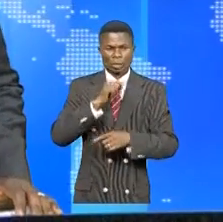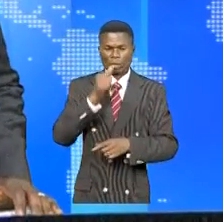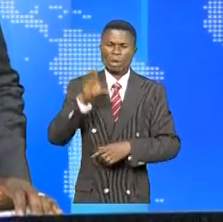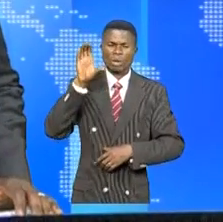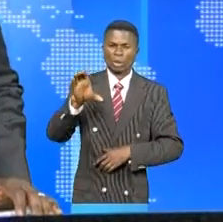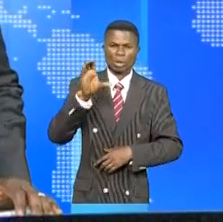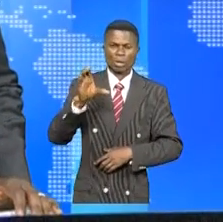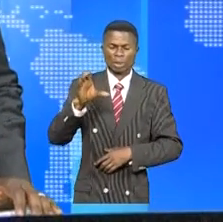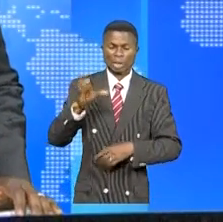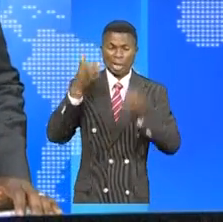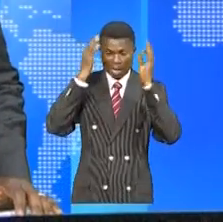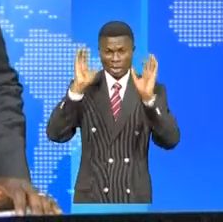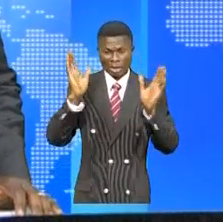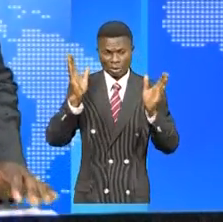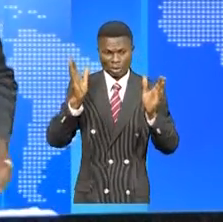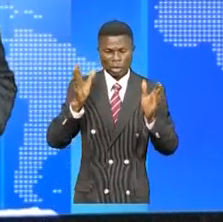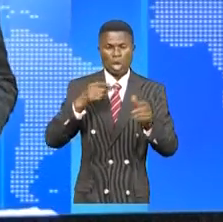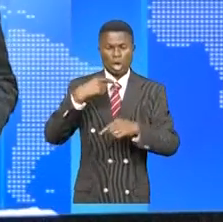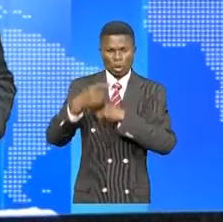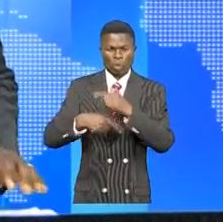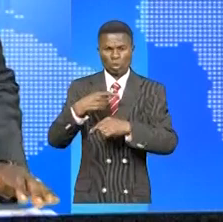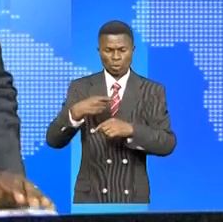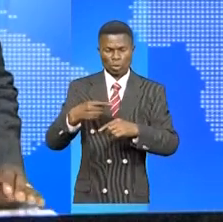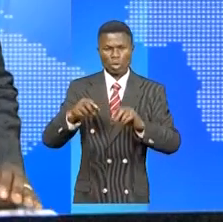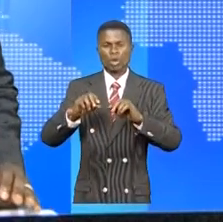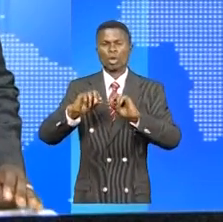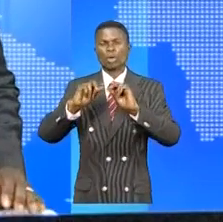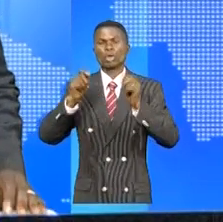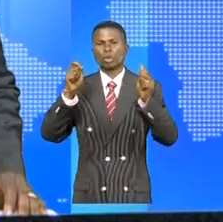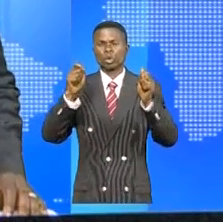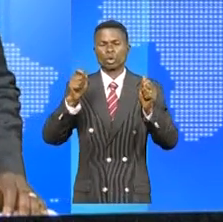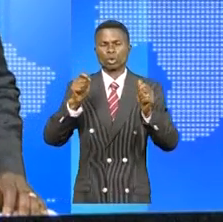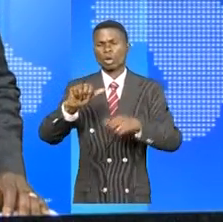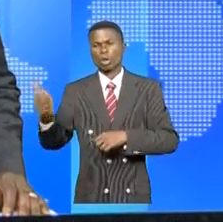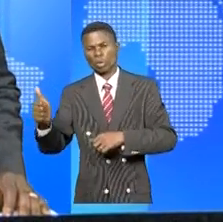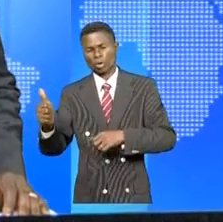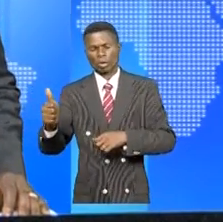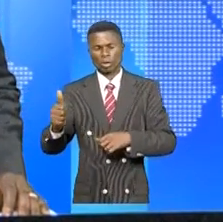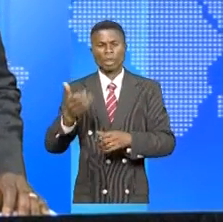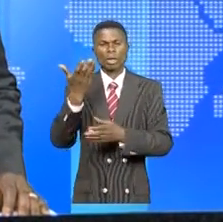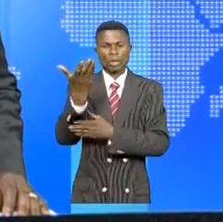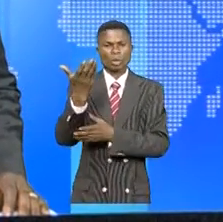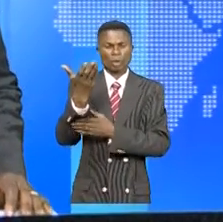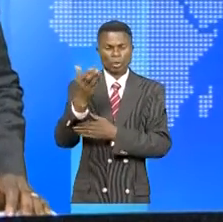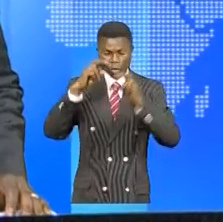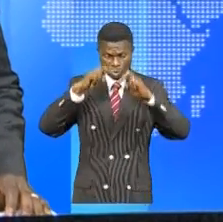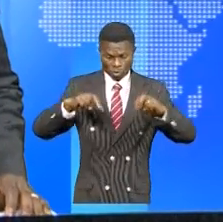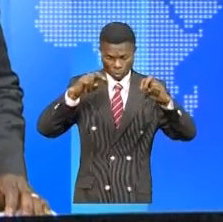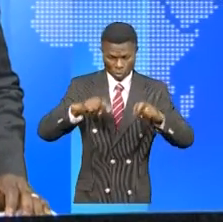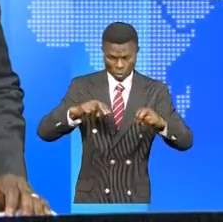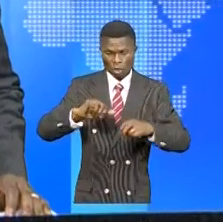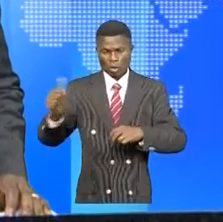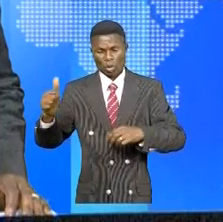injurieuses et intempestives débitées par certains médias et réseaux sociaux, l'interpellation aux fins d'enquête des